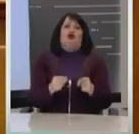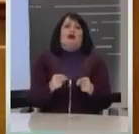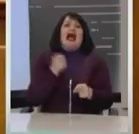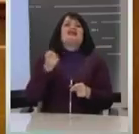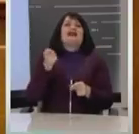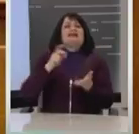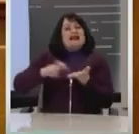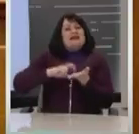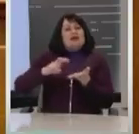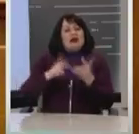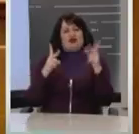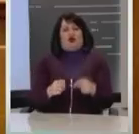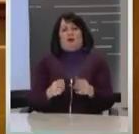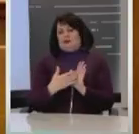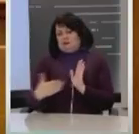ασφαλιστικών εισφορών.